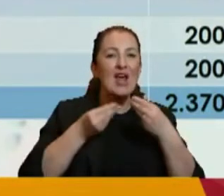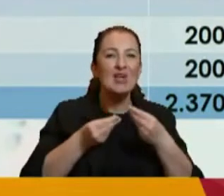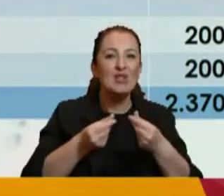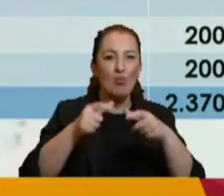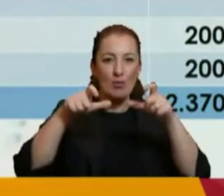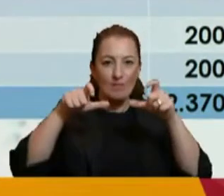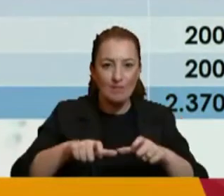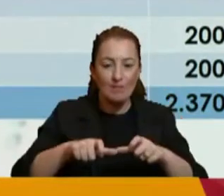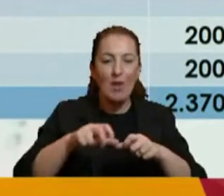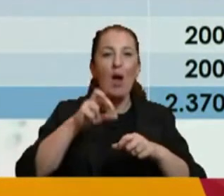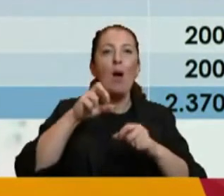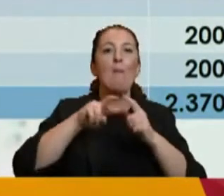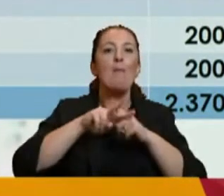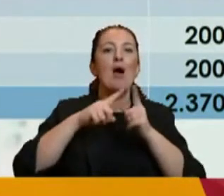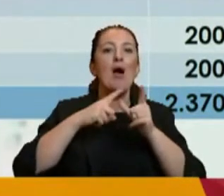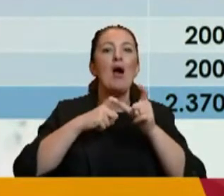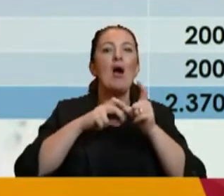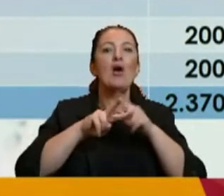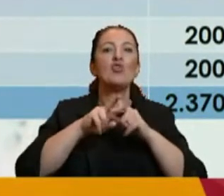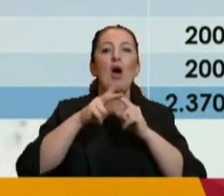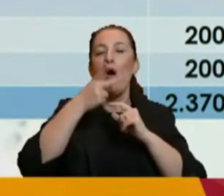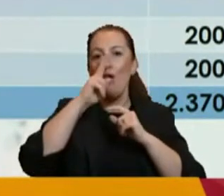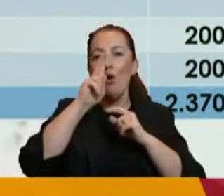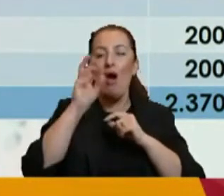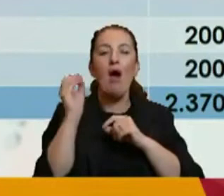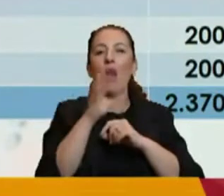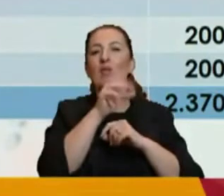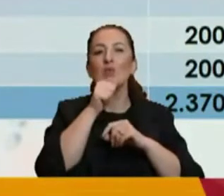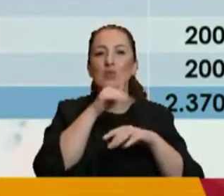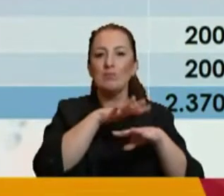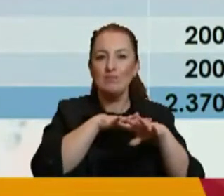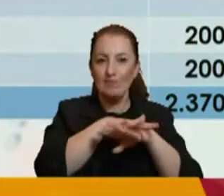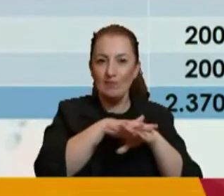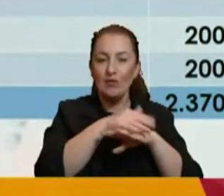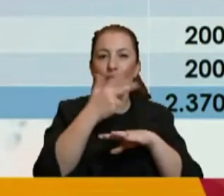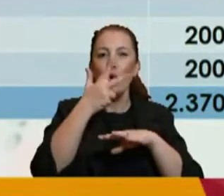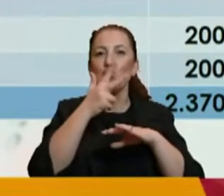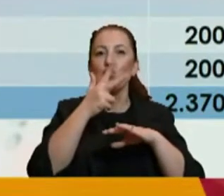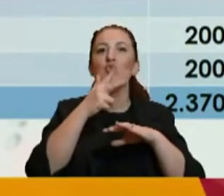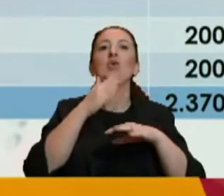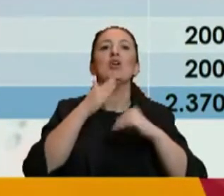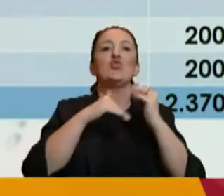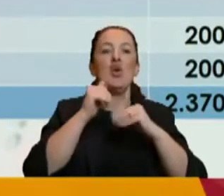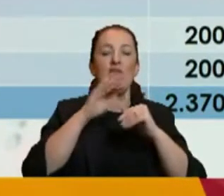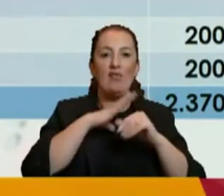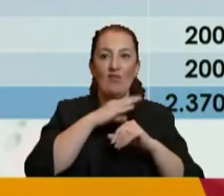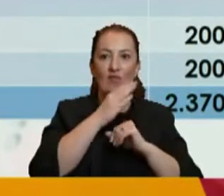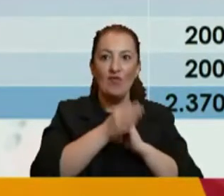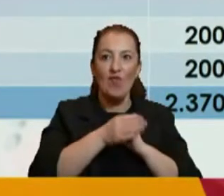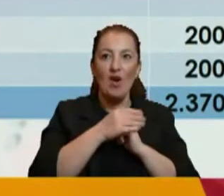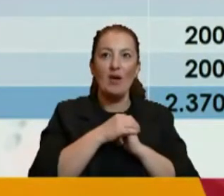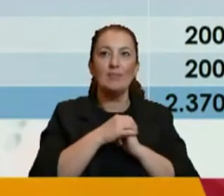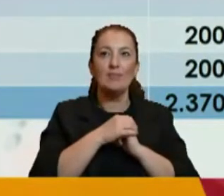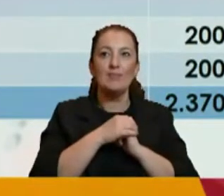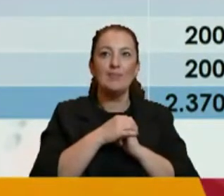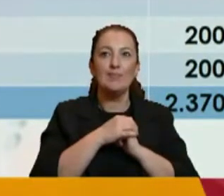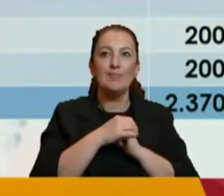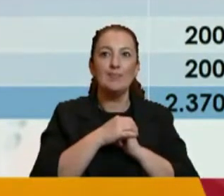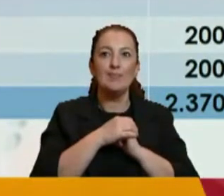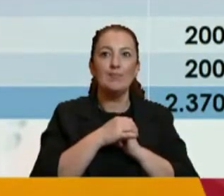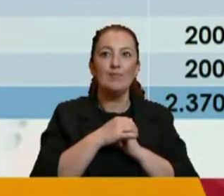Paşaköy atar atıksu ileri Biyolojik arıtma tesisi 3. kademe İnşaat var o bu